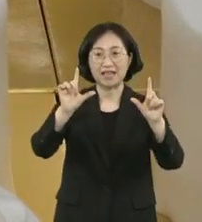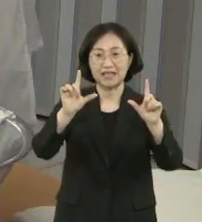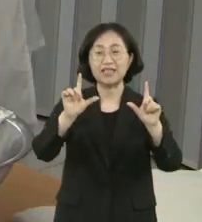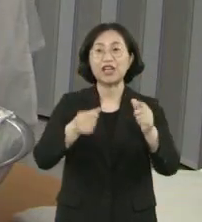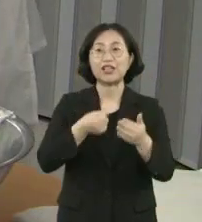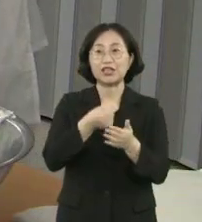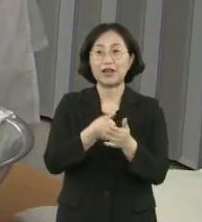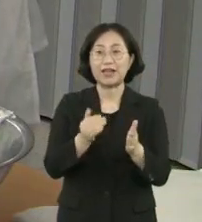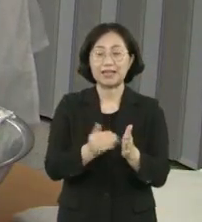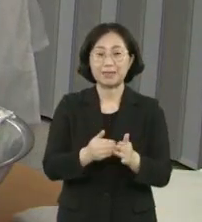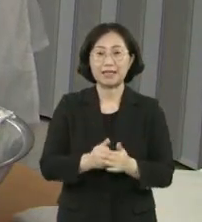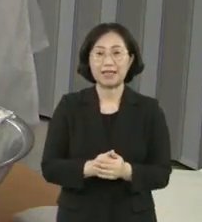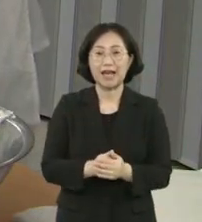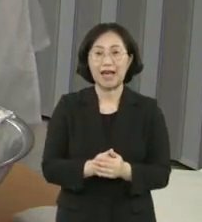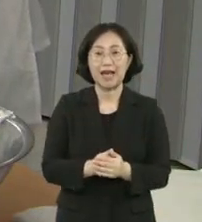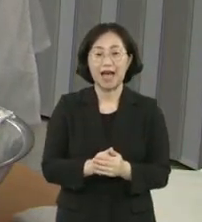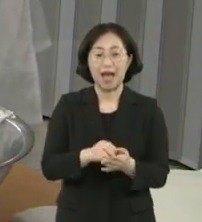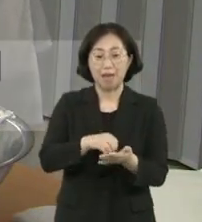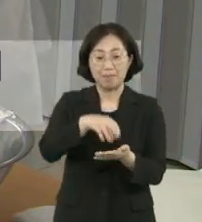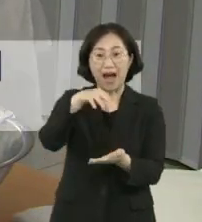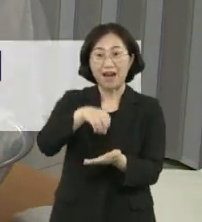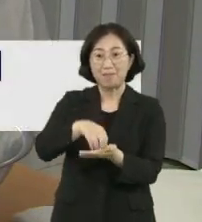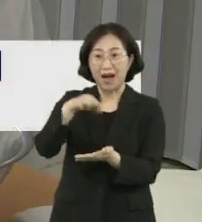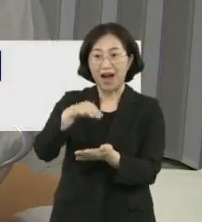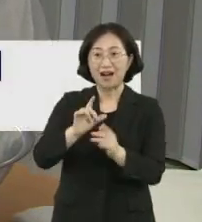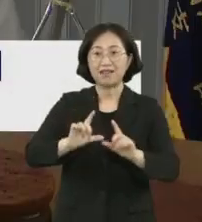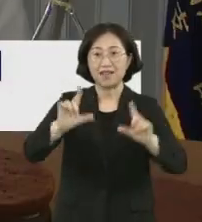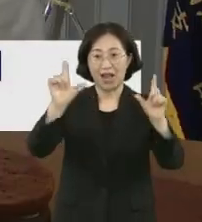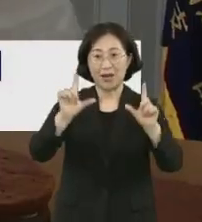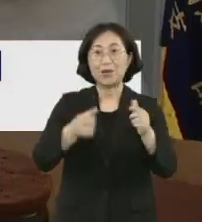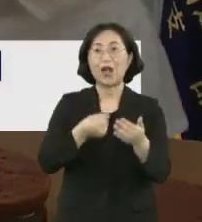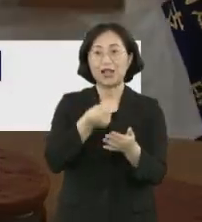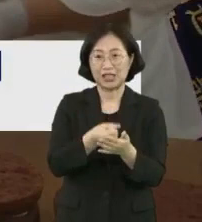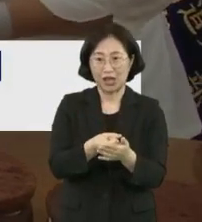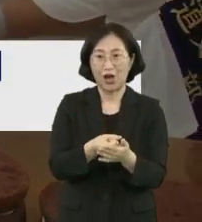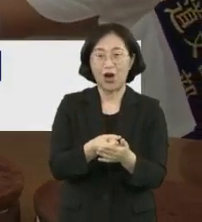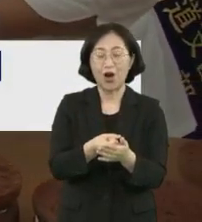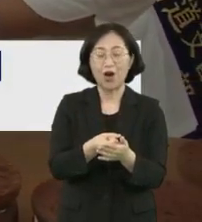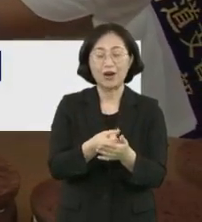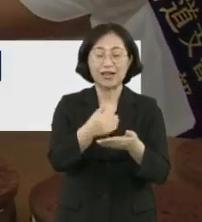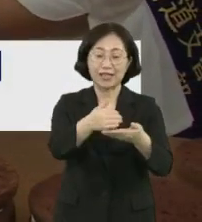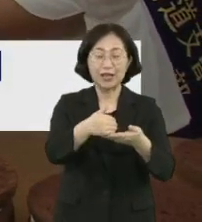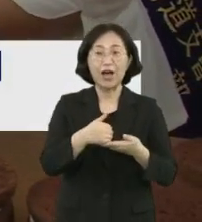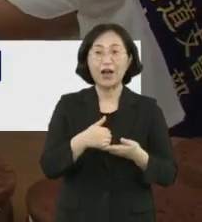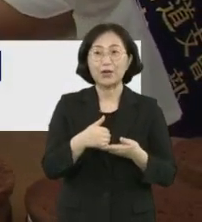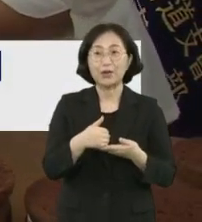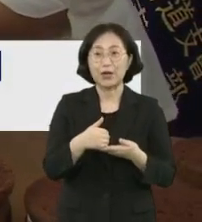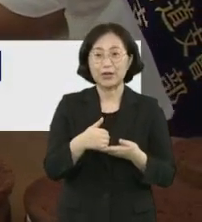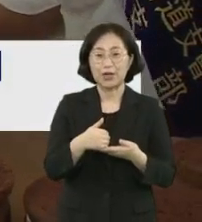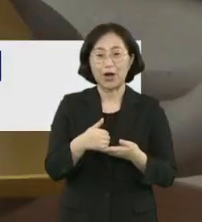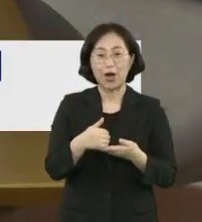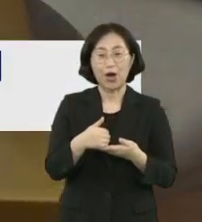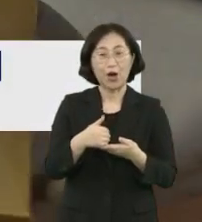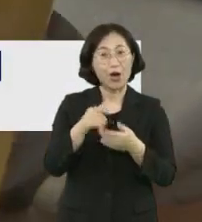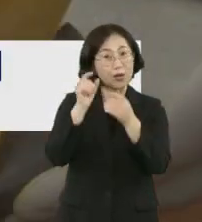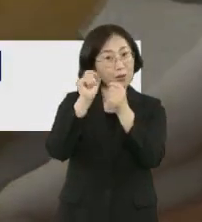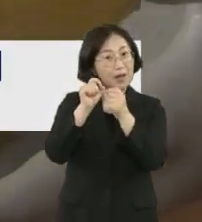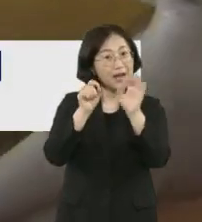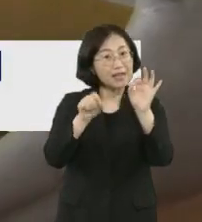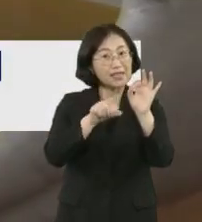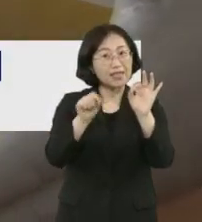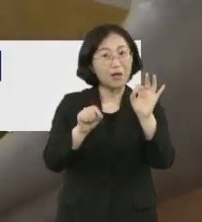했습니다. 빵빵데이로 이렇게 하자는 제안이 있어서 이제 얼마